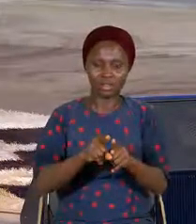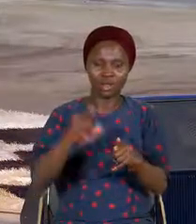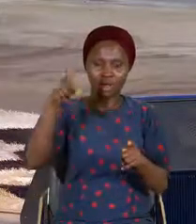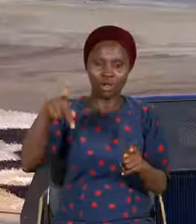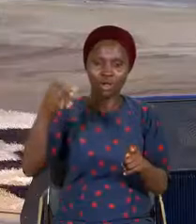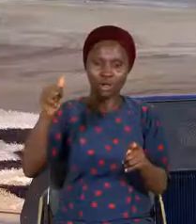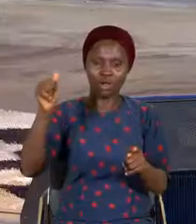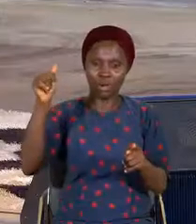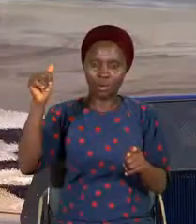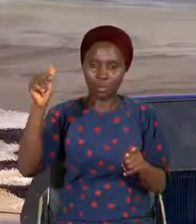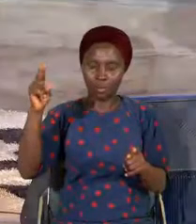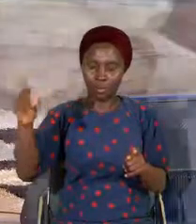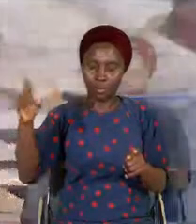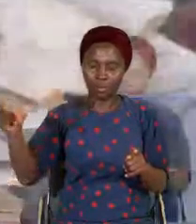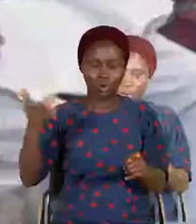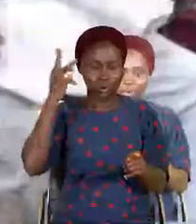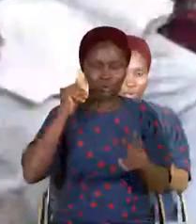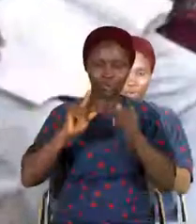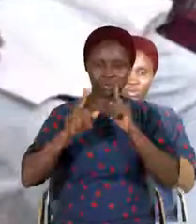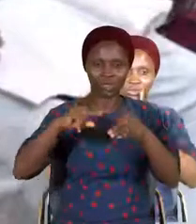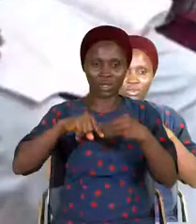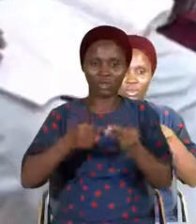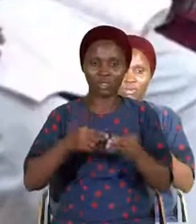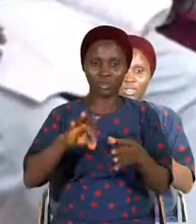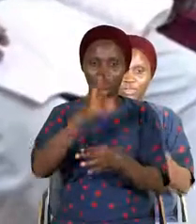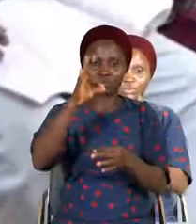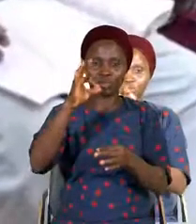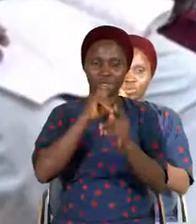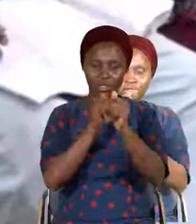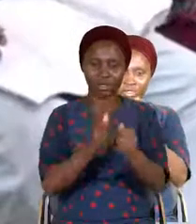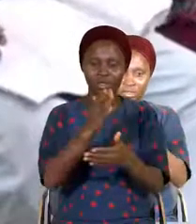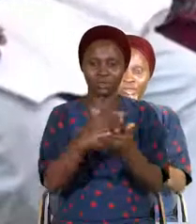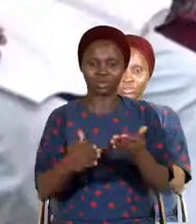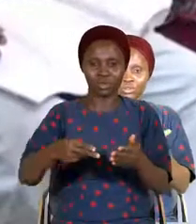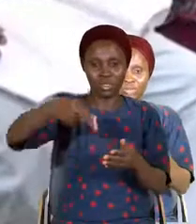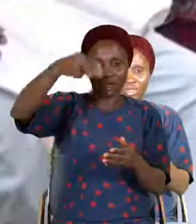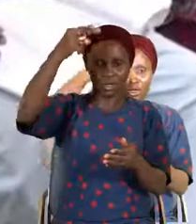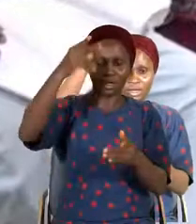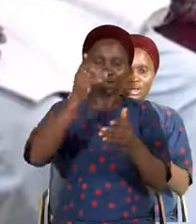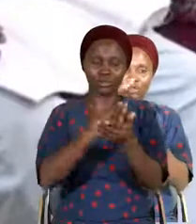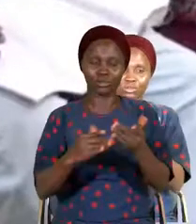Paul parlait des dons spirituels, quelque chose de levé, quelque chose de grand.